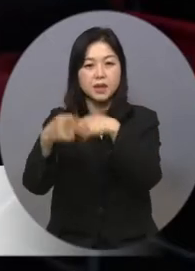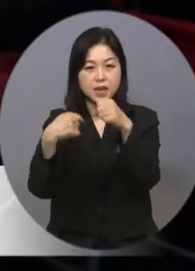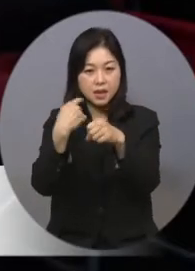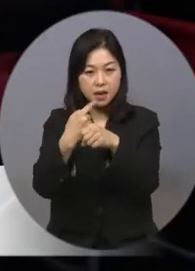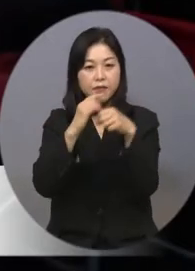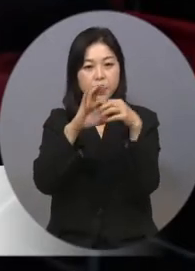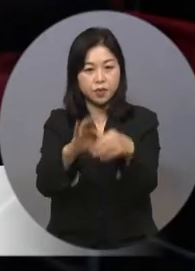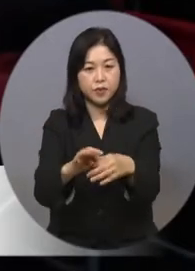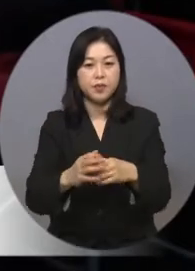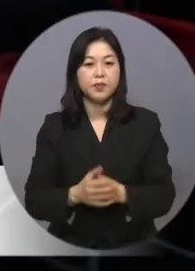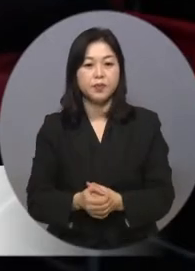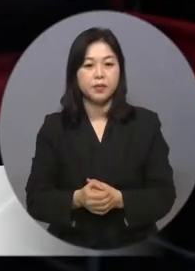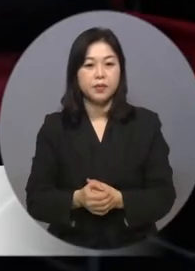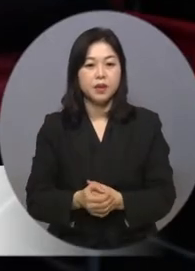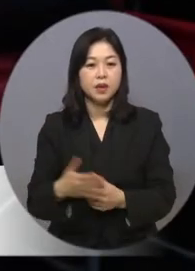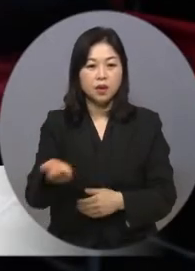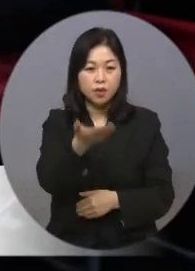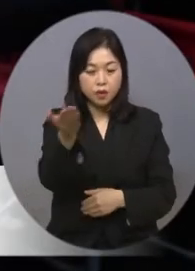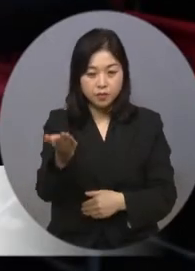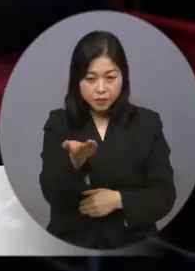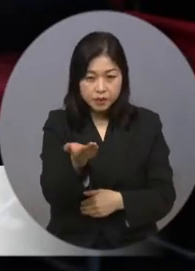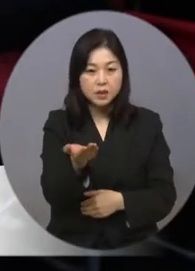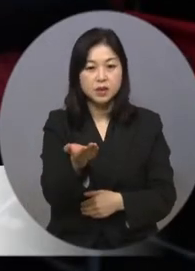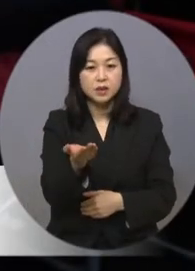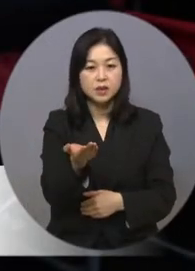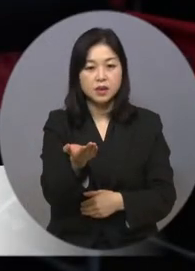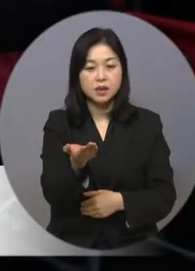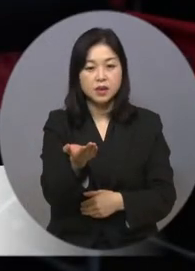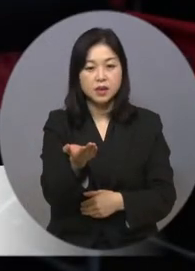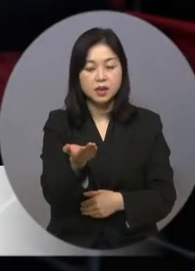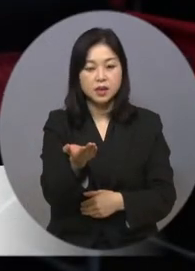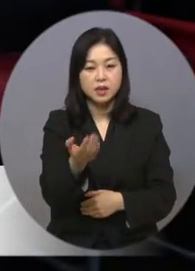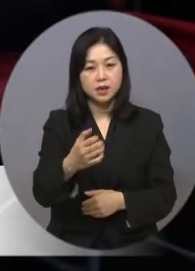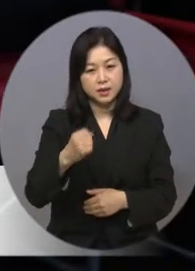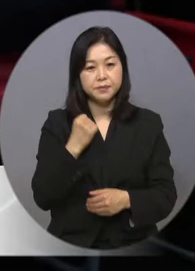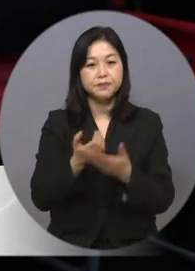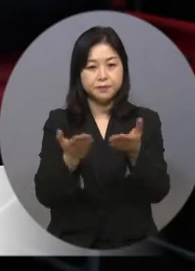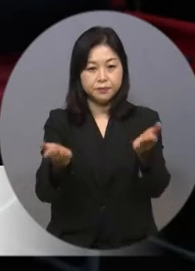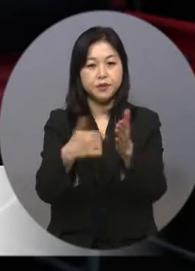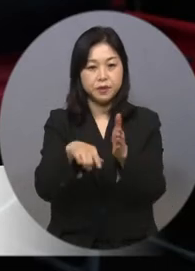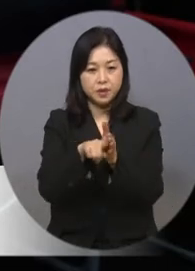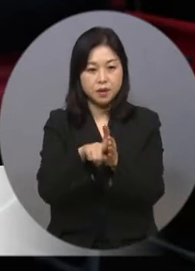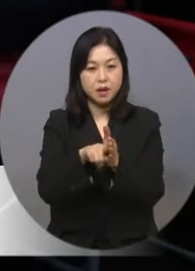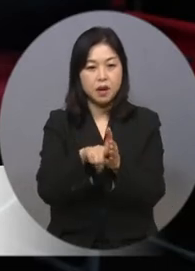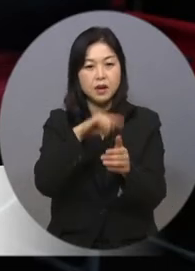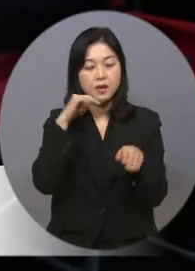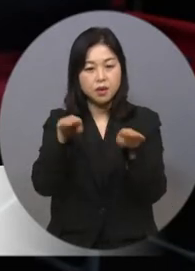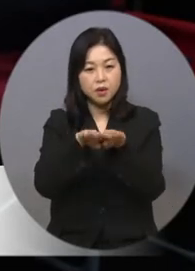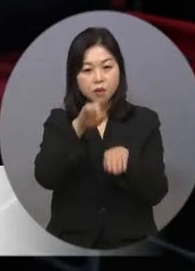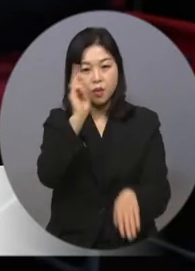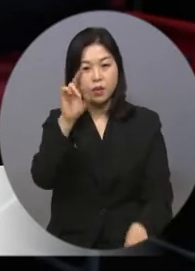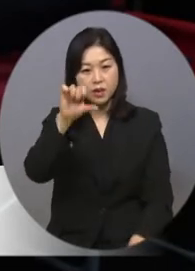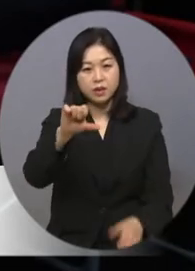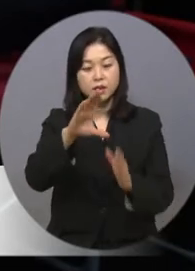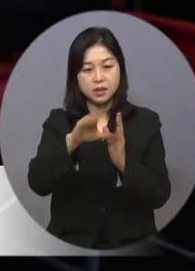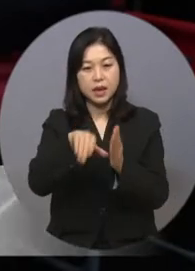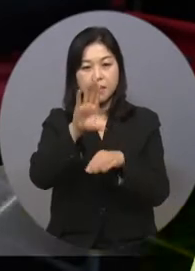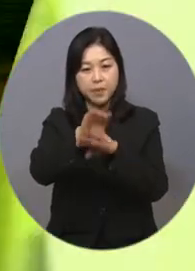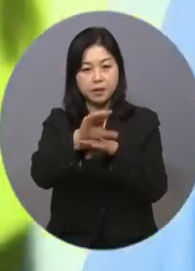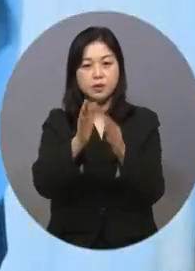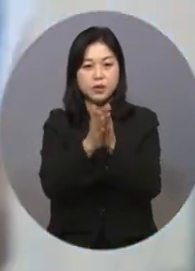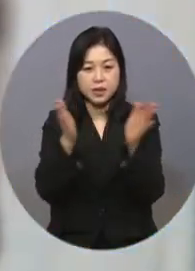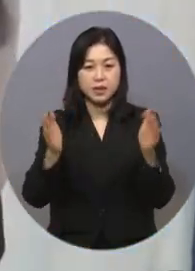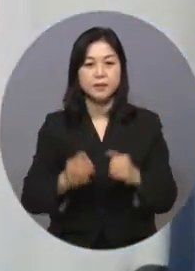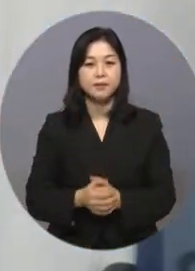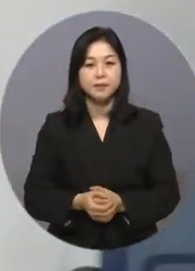여러분도 작은아마 힘이 되시라고 일요일 오후 5시에 방송을 시작하게